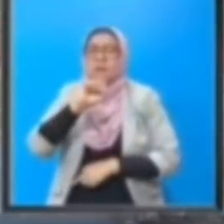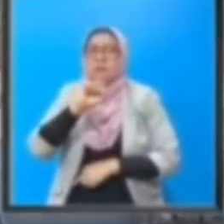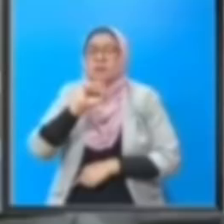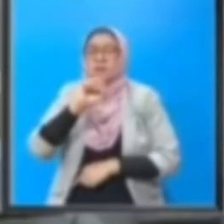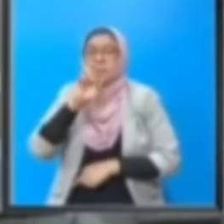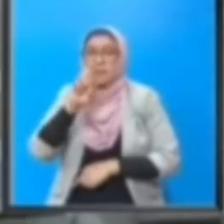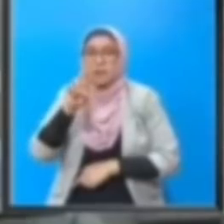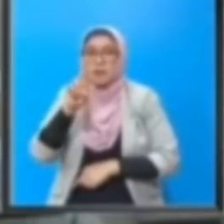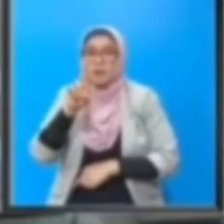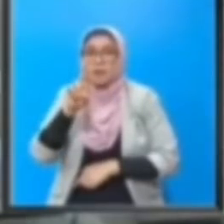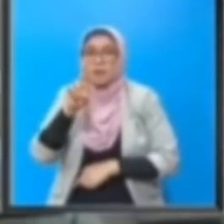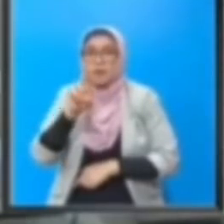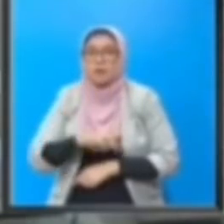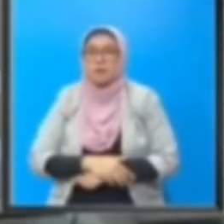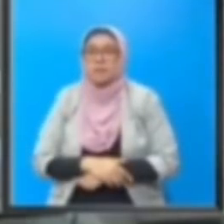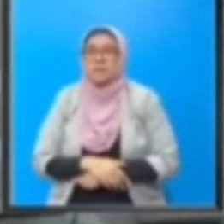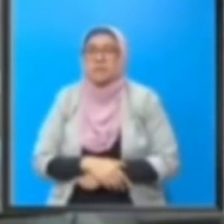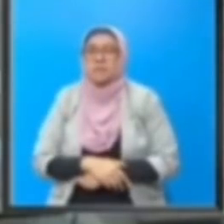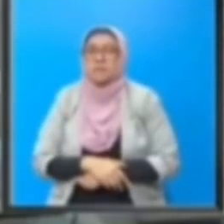Sempang renggam.